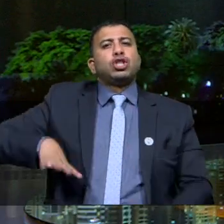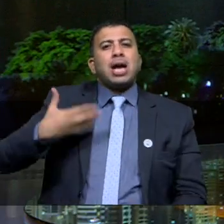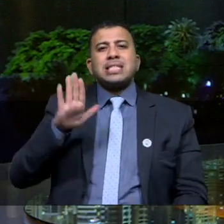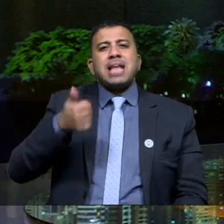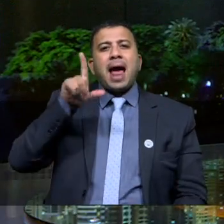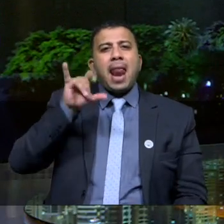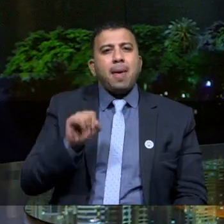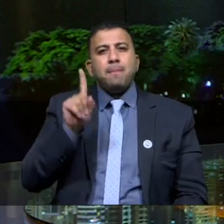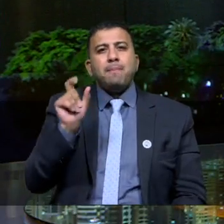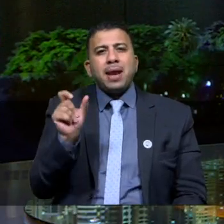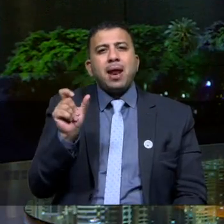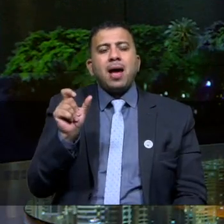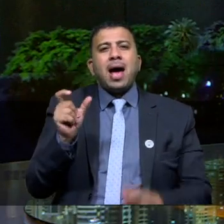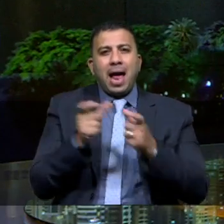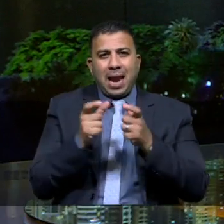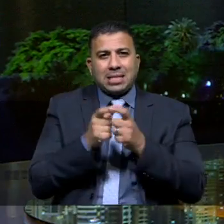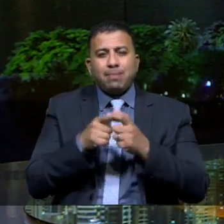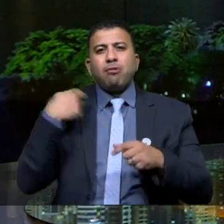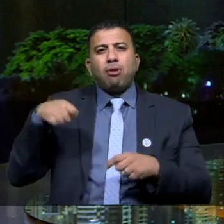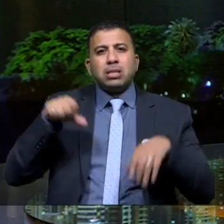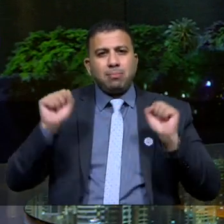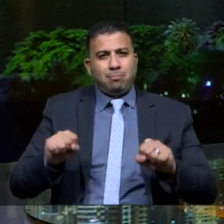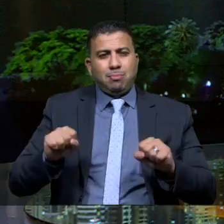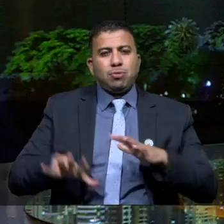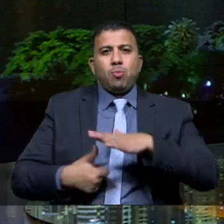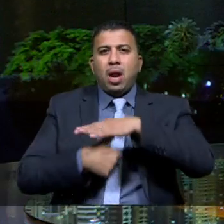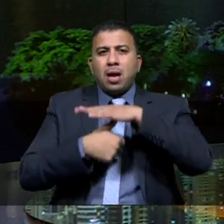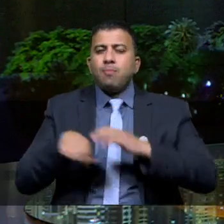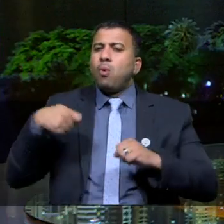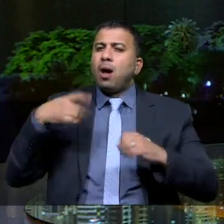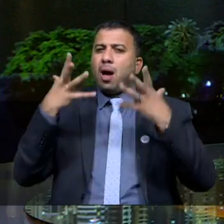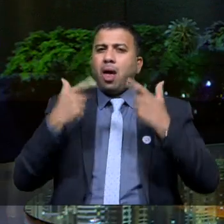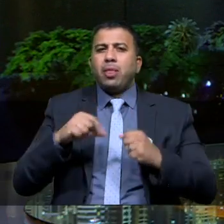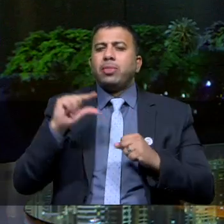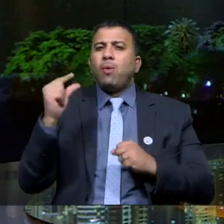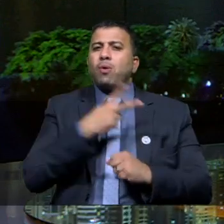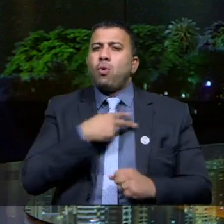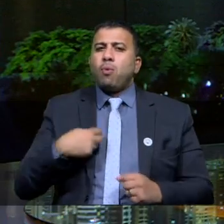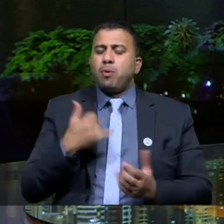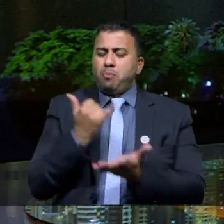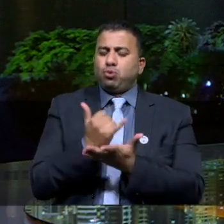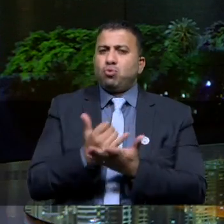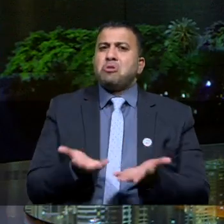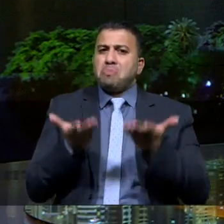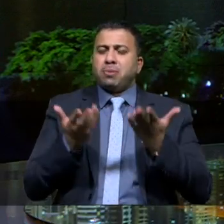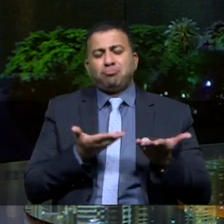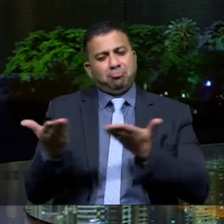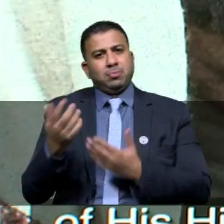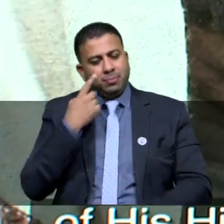الشيخ سالم بن عبد الرحمن القاسمي رئيس مكتب سمو الحاكم وعددا من رؤساء الدوائر وكبار المسؤولين.